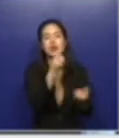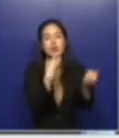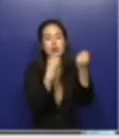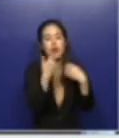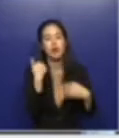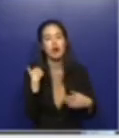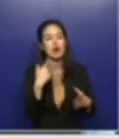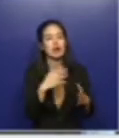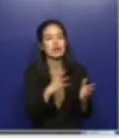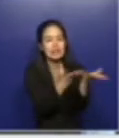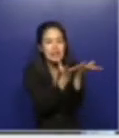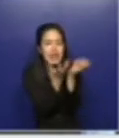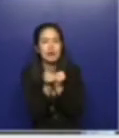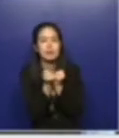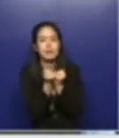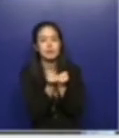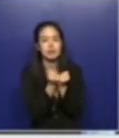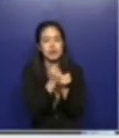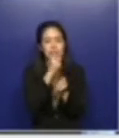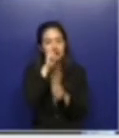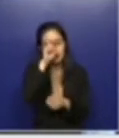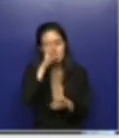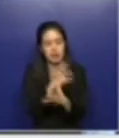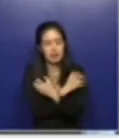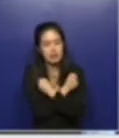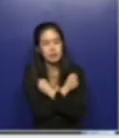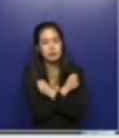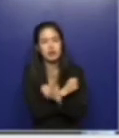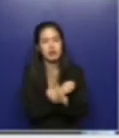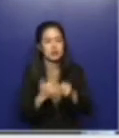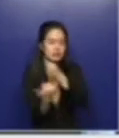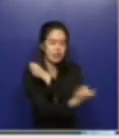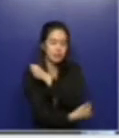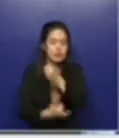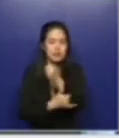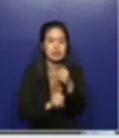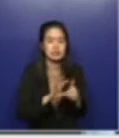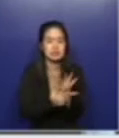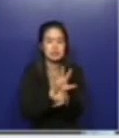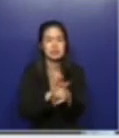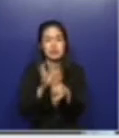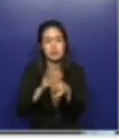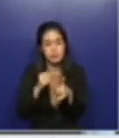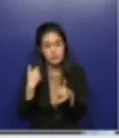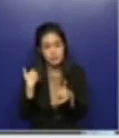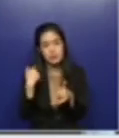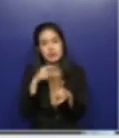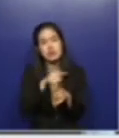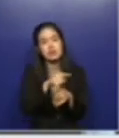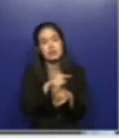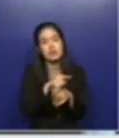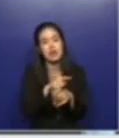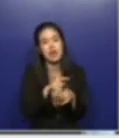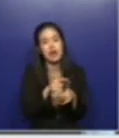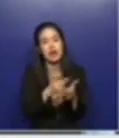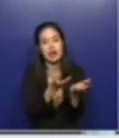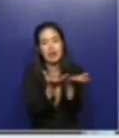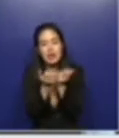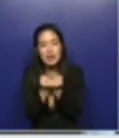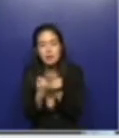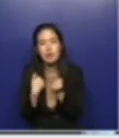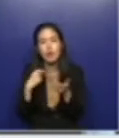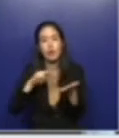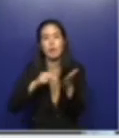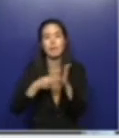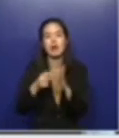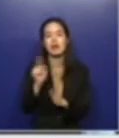ารักษานำเข้าเพื่อมารักษานะท่านครับรักษาอะไรครับรักษาพ.ร.ก.ฉุกเฉิน